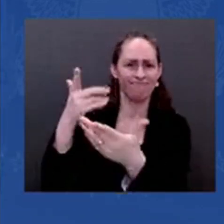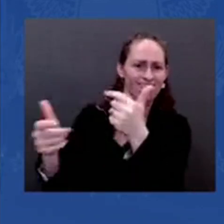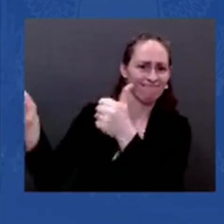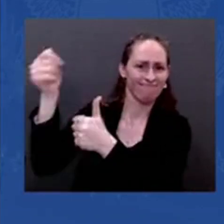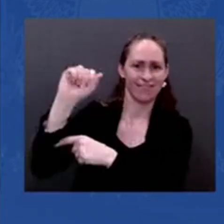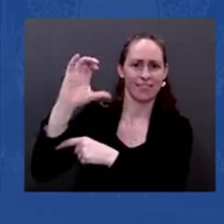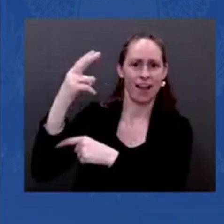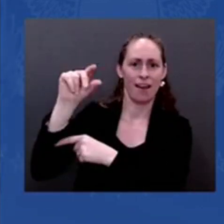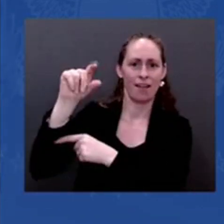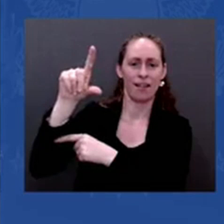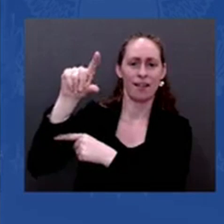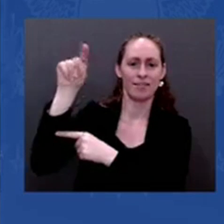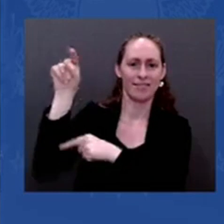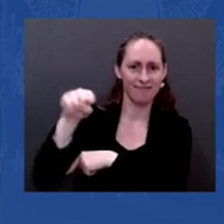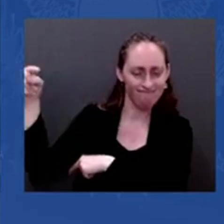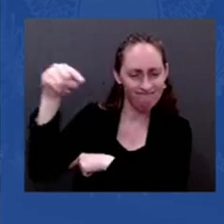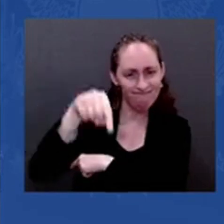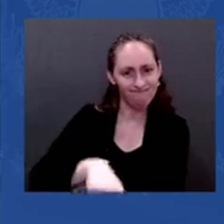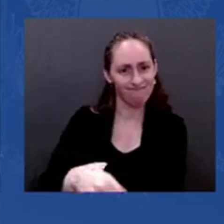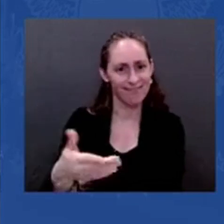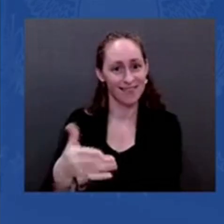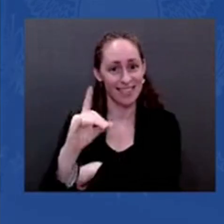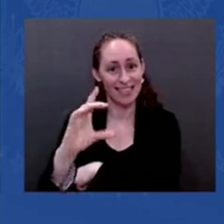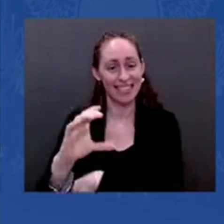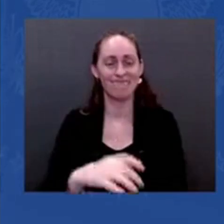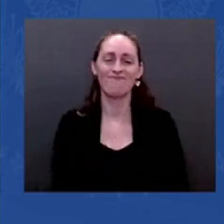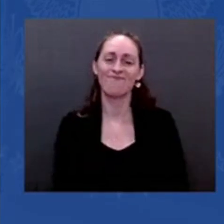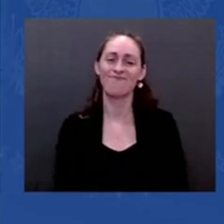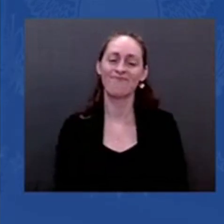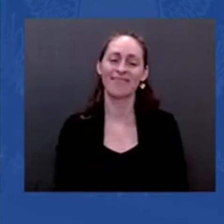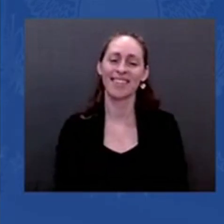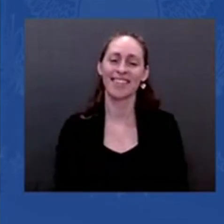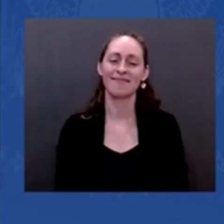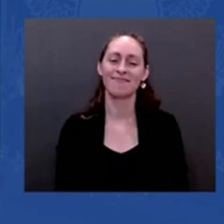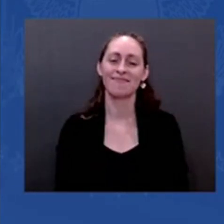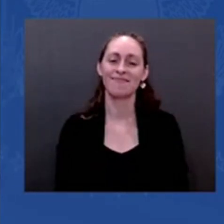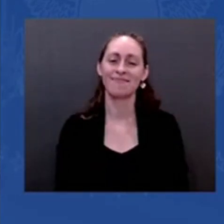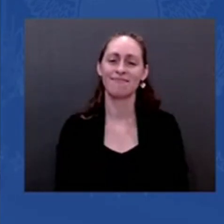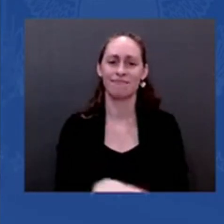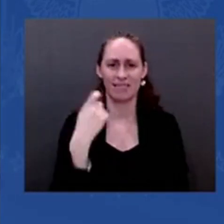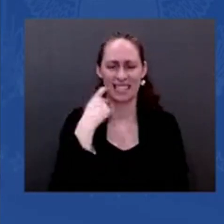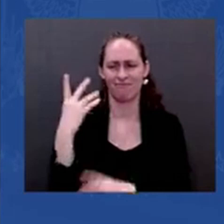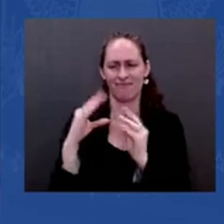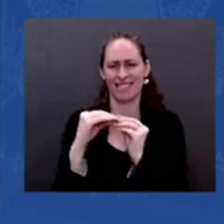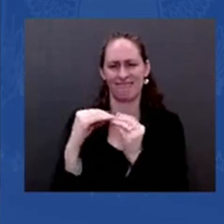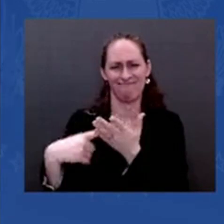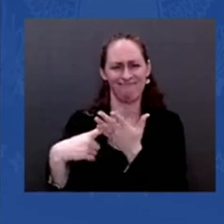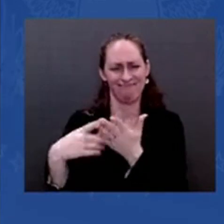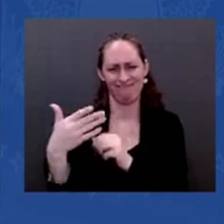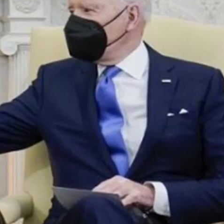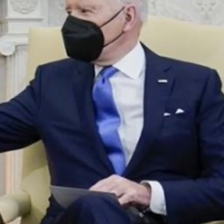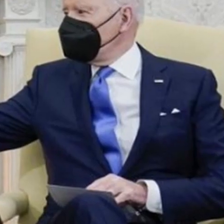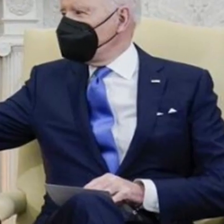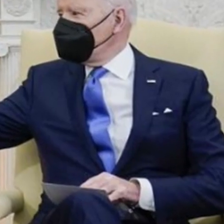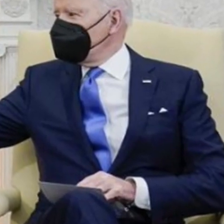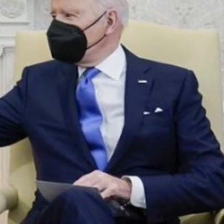këto komente gjatë një konference të përbashkët shtypi me kancelarin gjerman Olaf Scholz në shtëpinë e Bardhë, më njëherë pasi dy udhëheqësit u takuan për bizedime